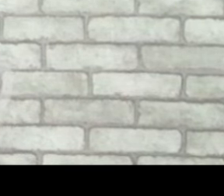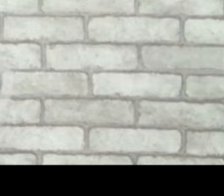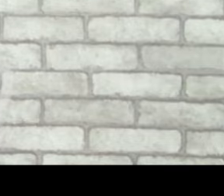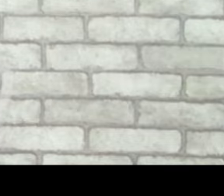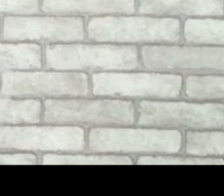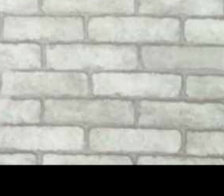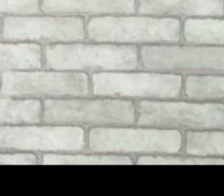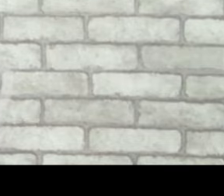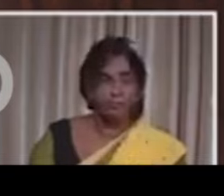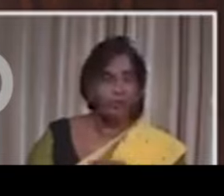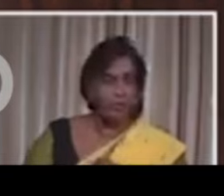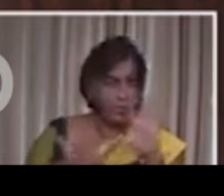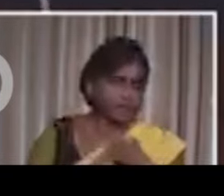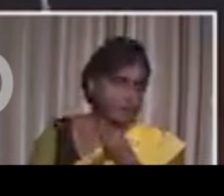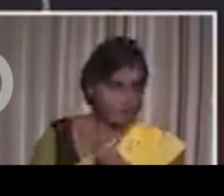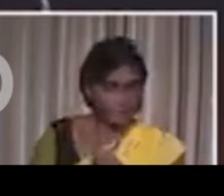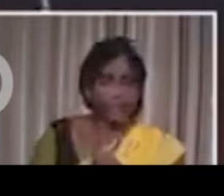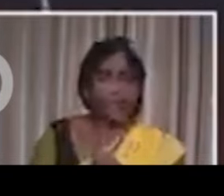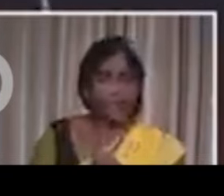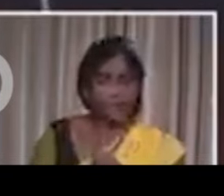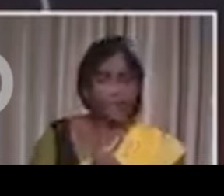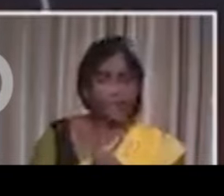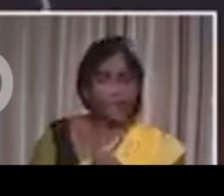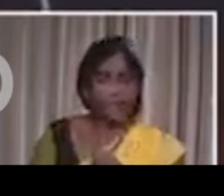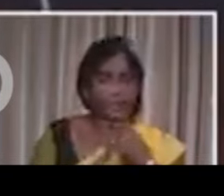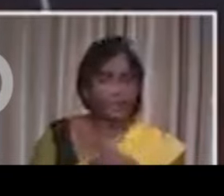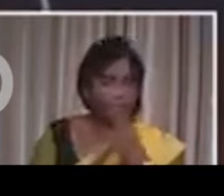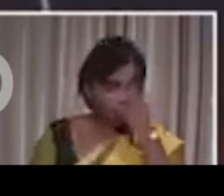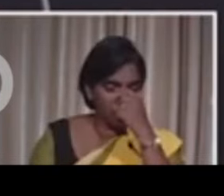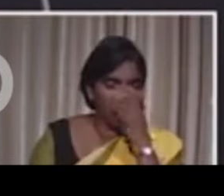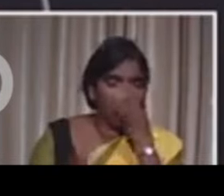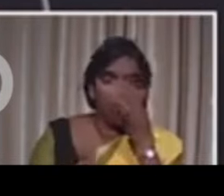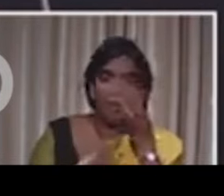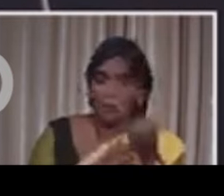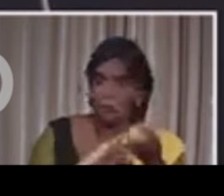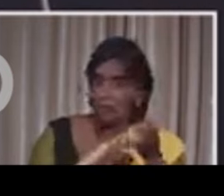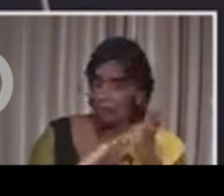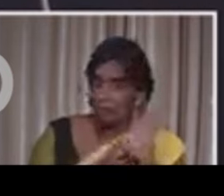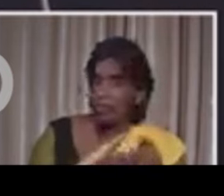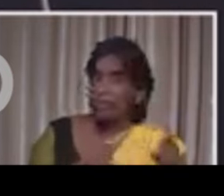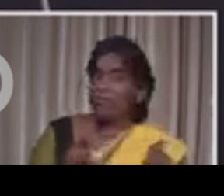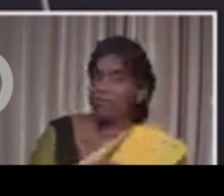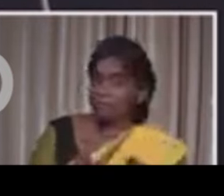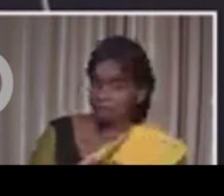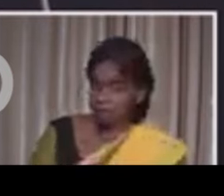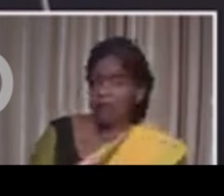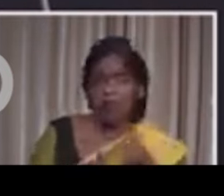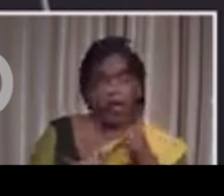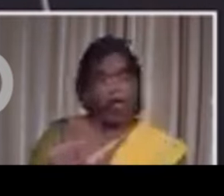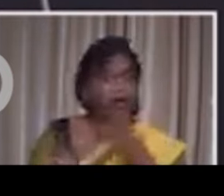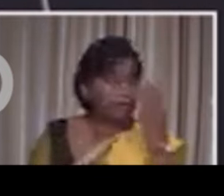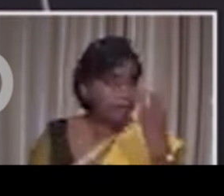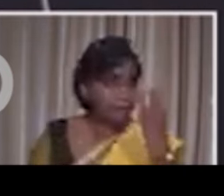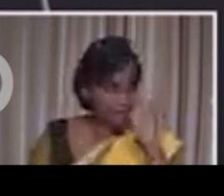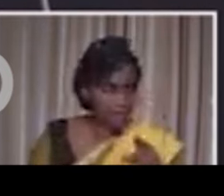அப்படிங்கிற விஷயத்தை சொல்லியிருந்தாரு. இத்தனாயிரம் தாக்குதல் நடைபெற்று 3 ஆண்டுகள் கடந்திருக்கின்றது. ஆனால் உண்மை